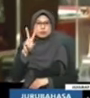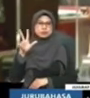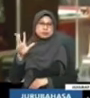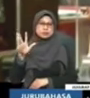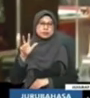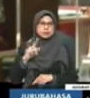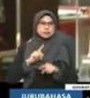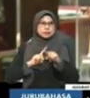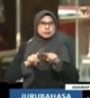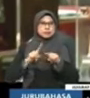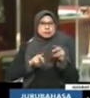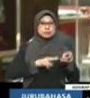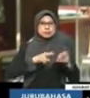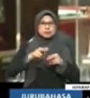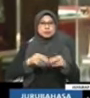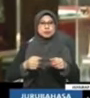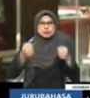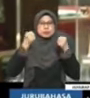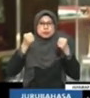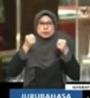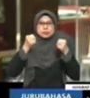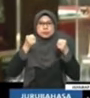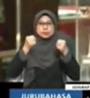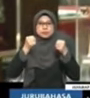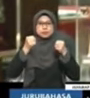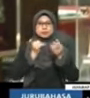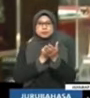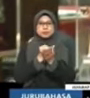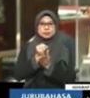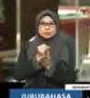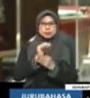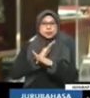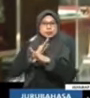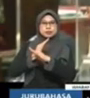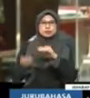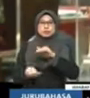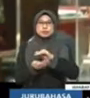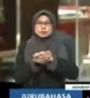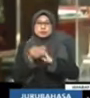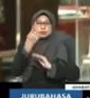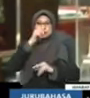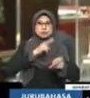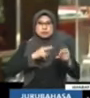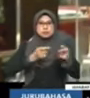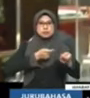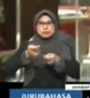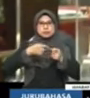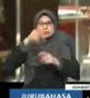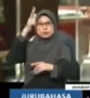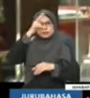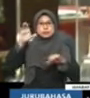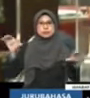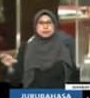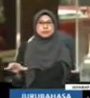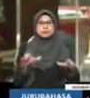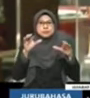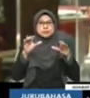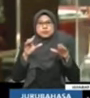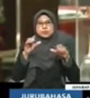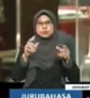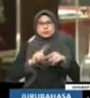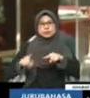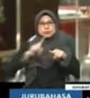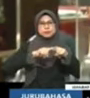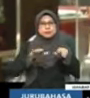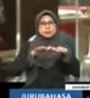2019-2023, pelbagai usaha pemantapan governance, integriti dan juga anti rasuah dalam perusahaan pentadbiran kerajaan dilaksanakan